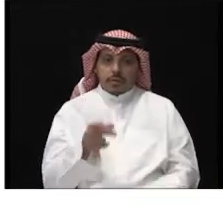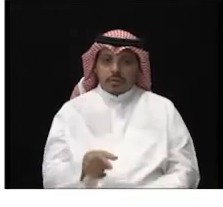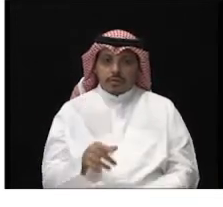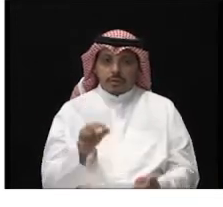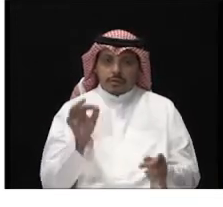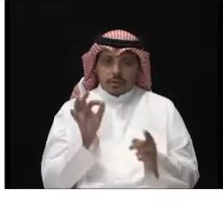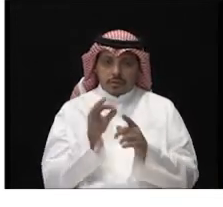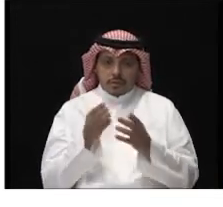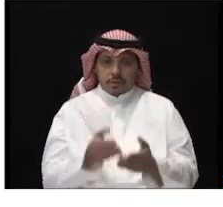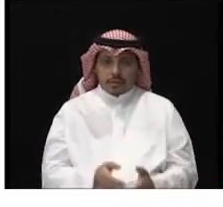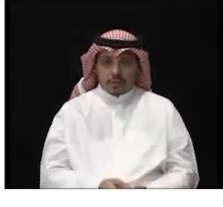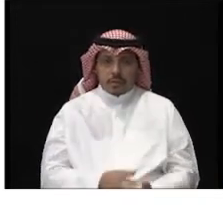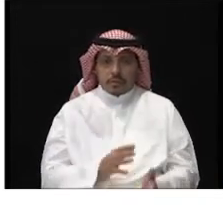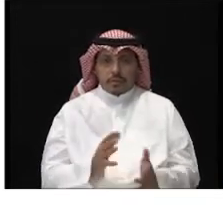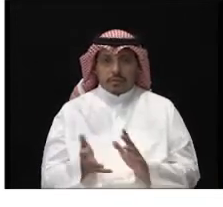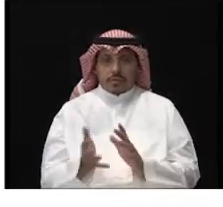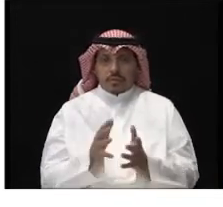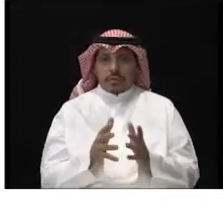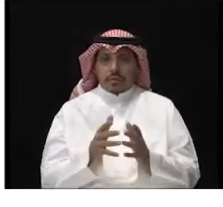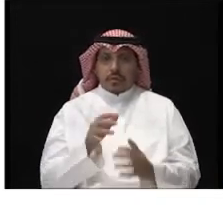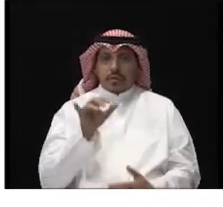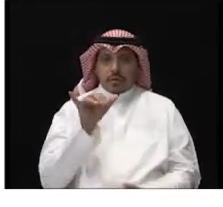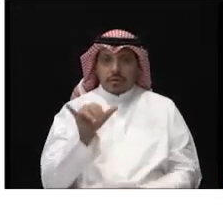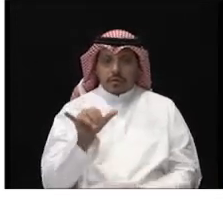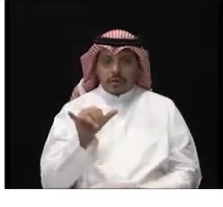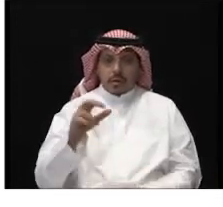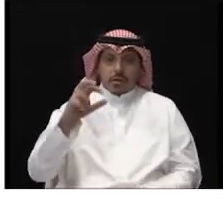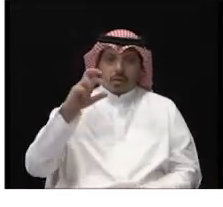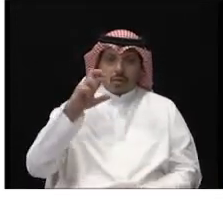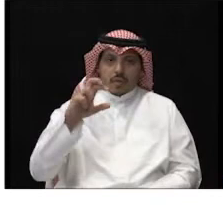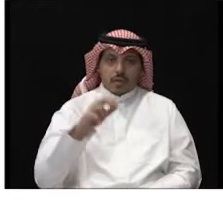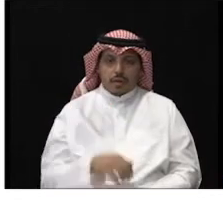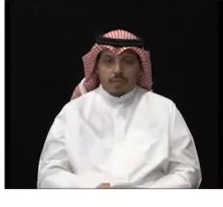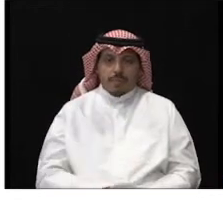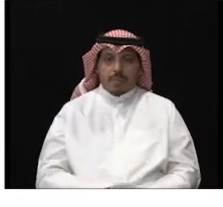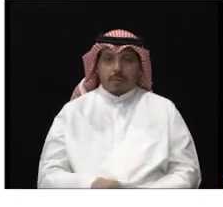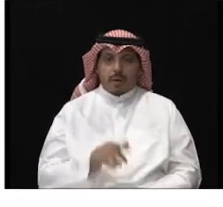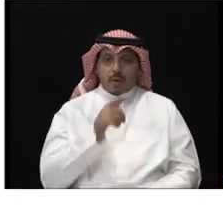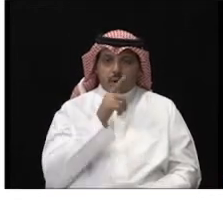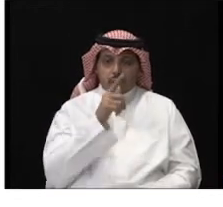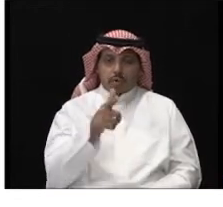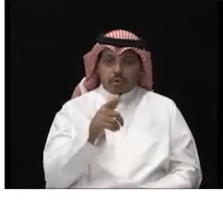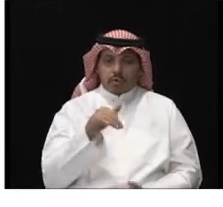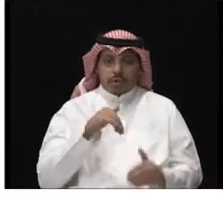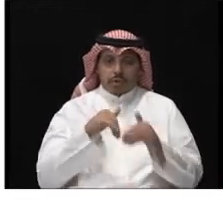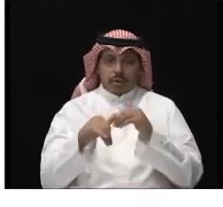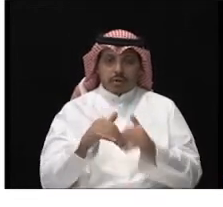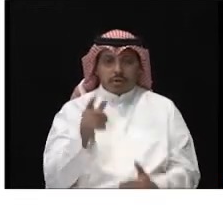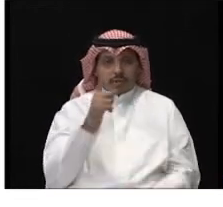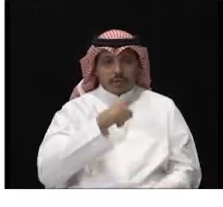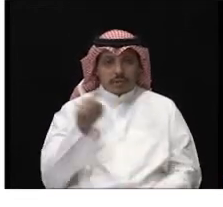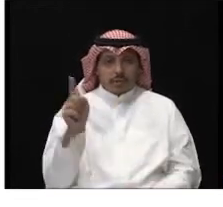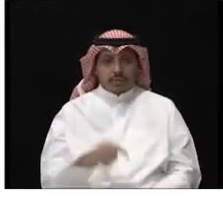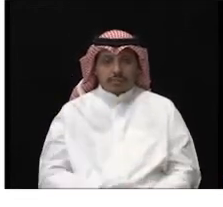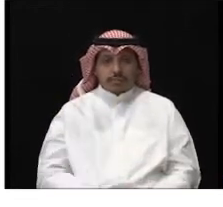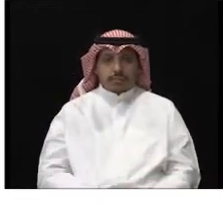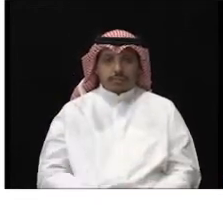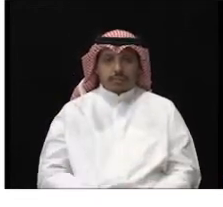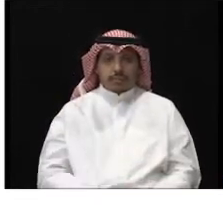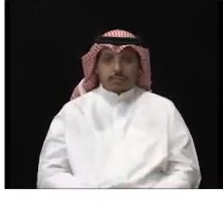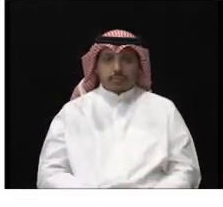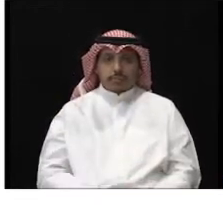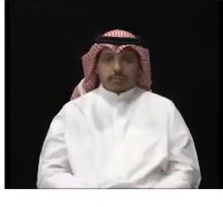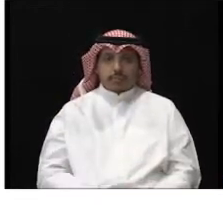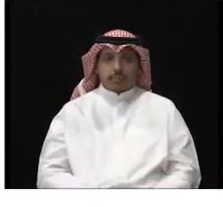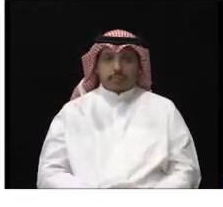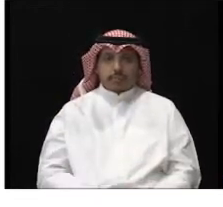نطق حرفي الياء والذاء نطقا صحيحا، ليس فقط النطق ولكن لا بد أن